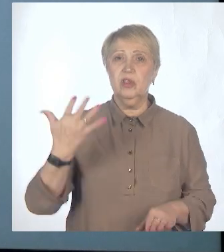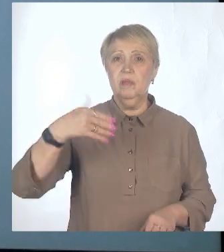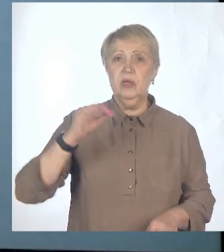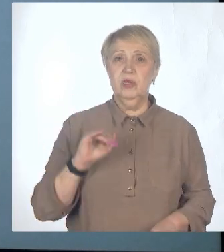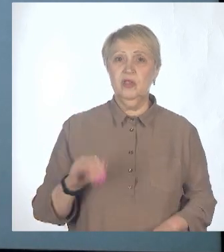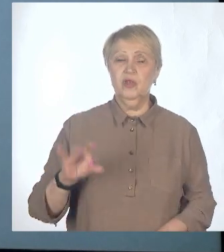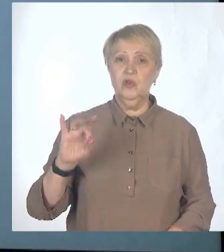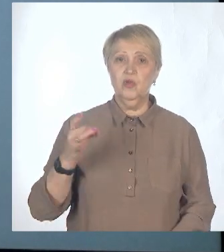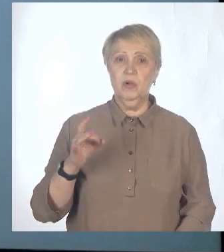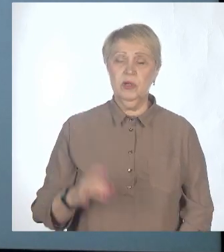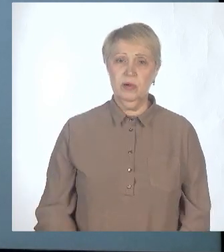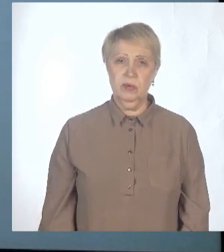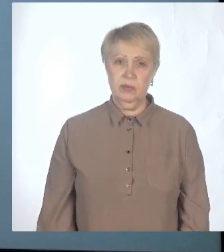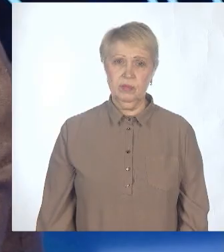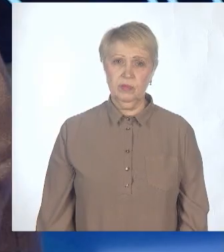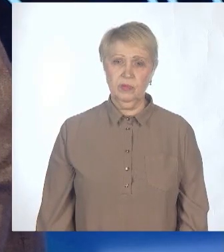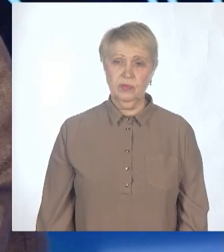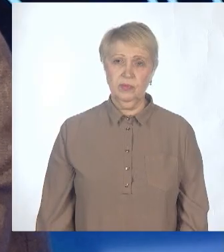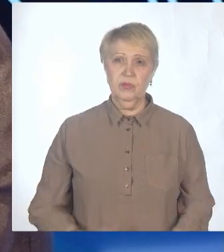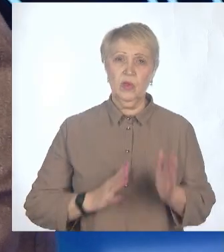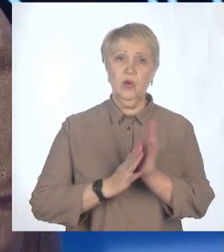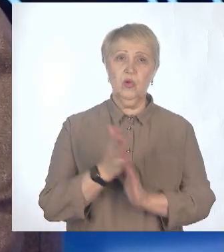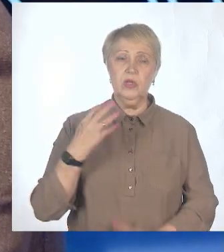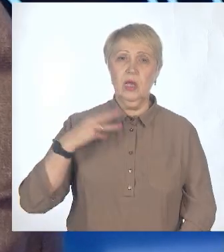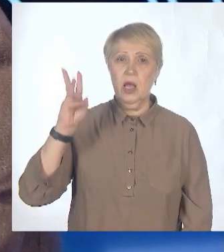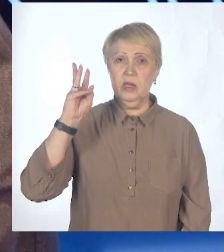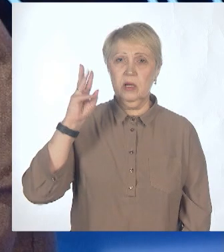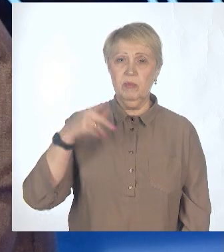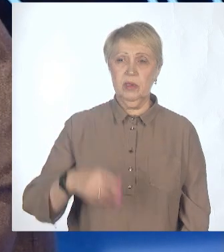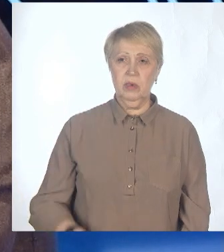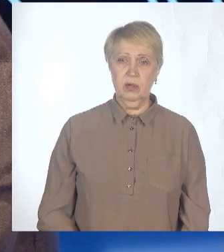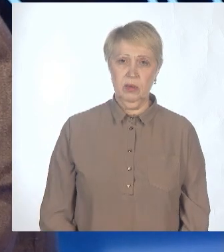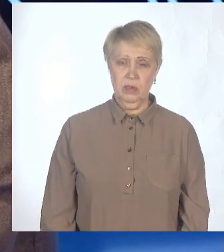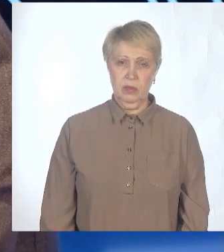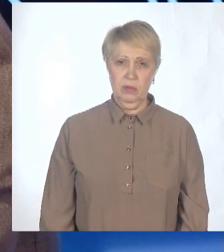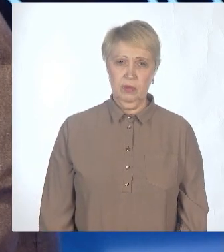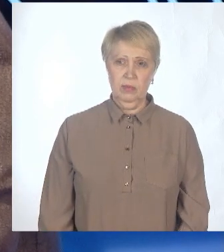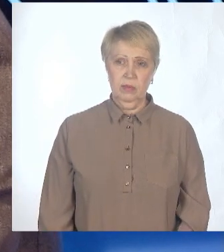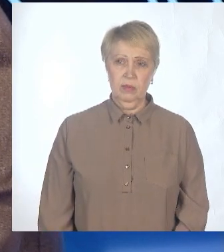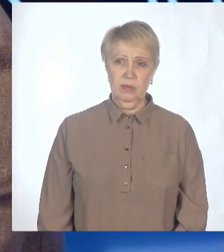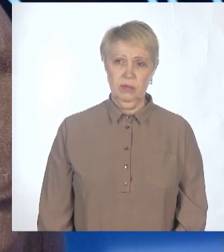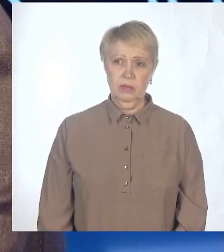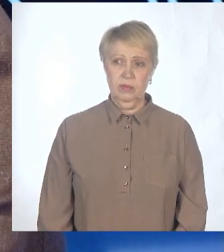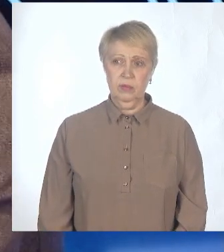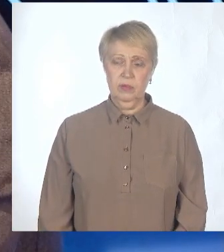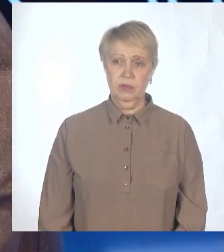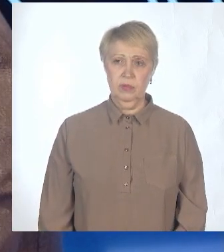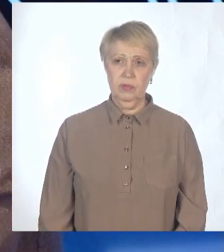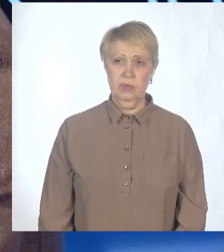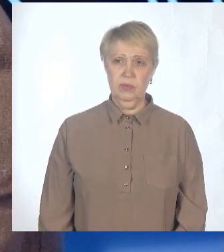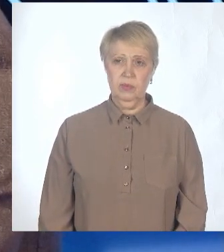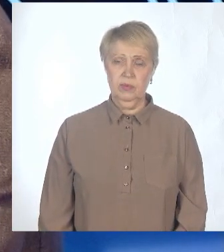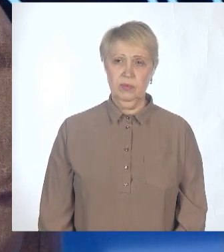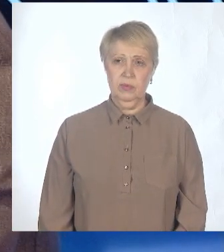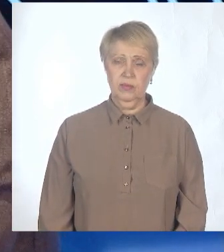рублей. Рост зарплат, я не очень понимаю, можете ли как-то помочь мне это проанализировать? С одной стороны,